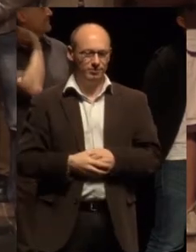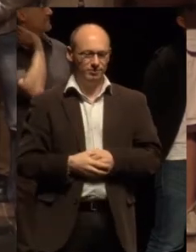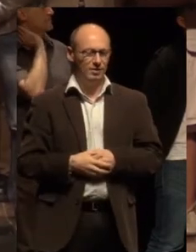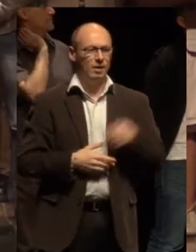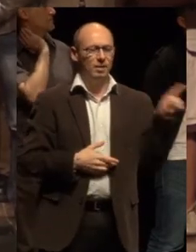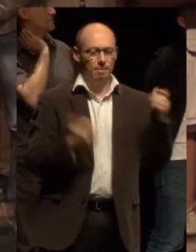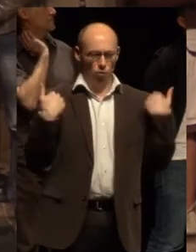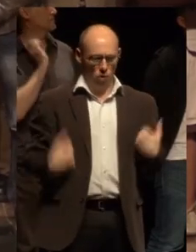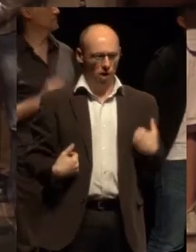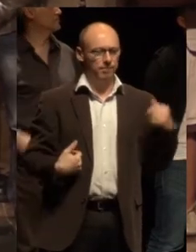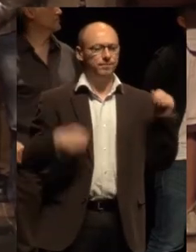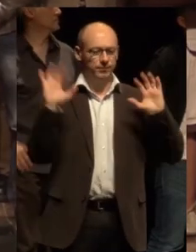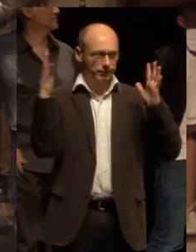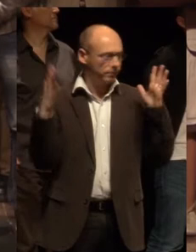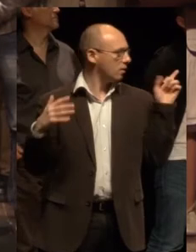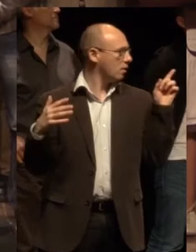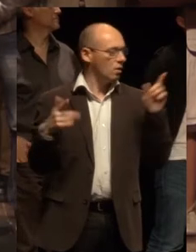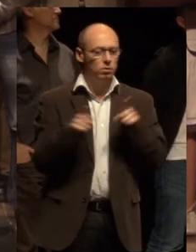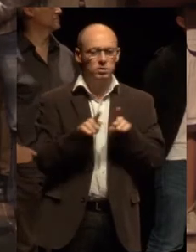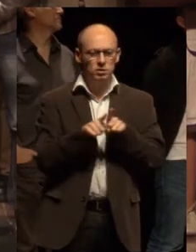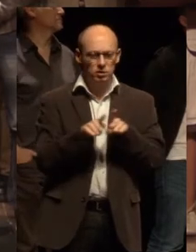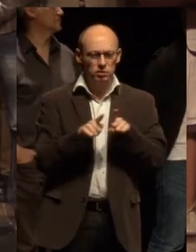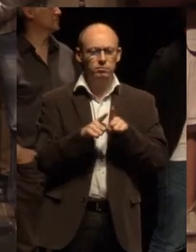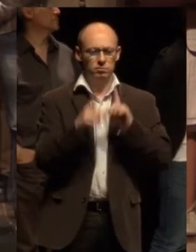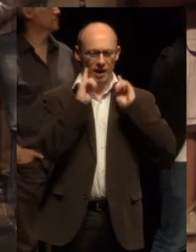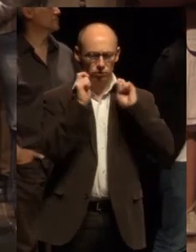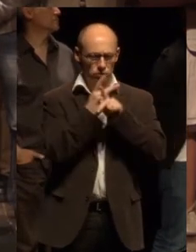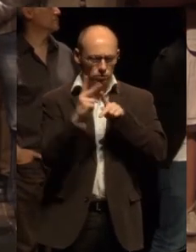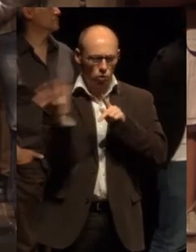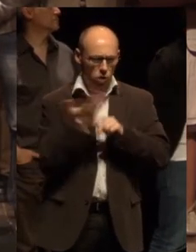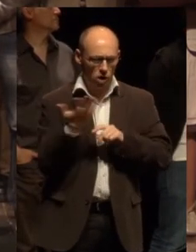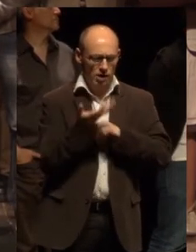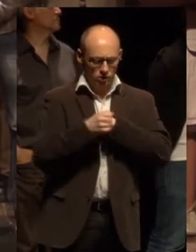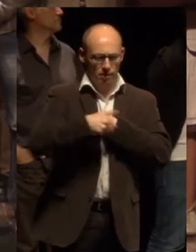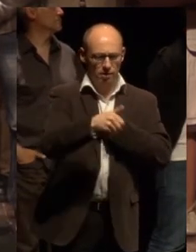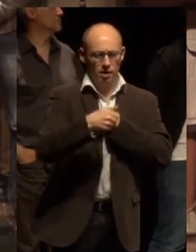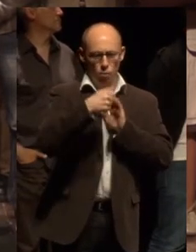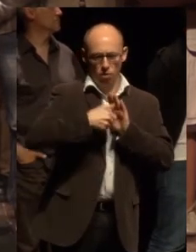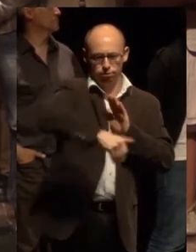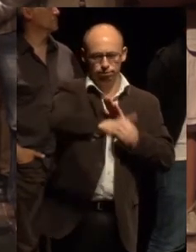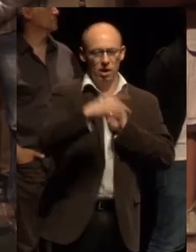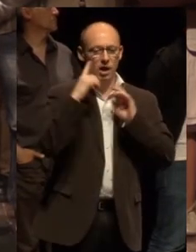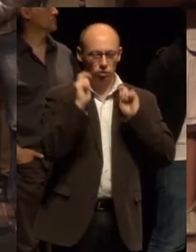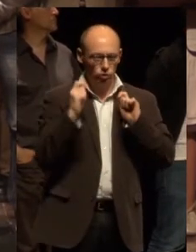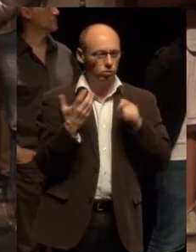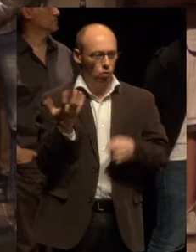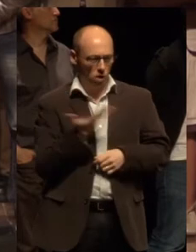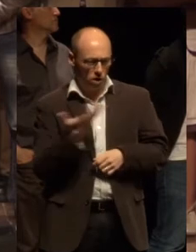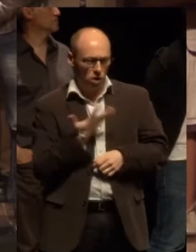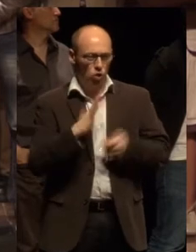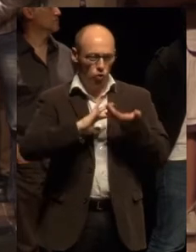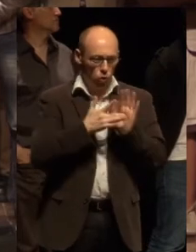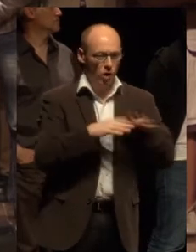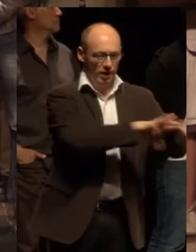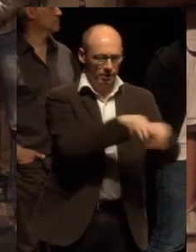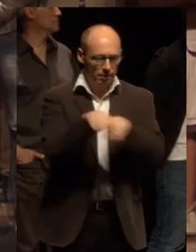De mon côté, je prendrai aussi soin, dans les semaines et les mois à venir, de rencontrer toutes les